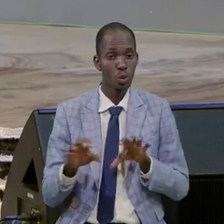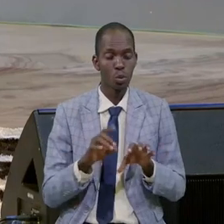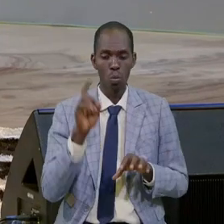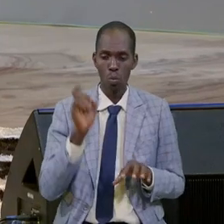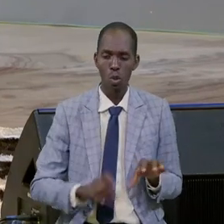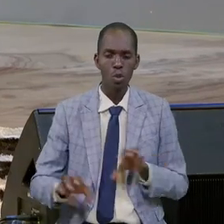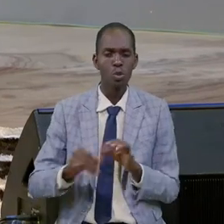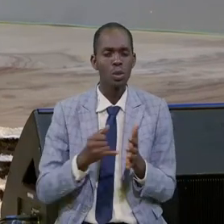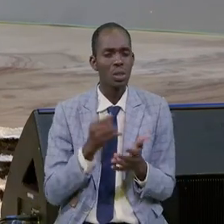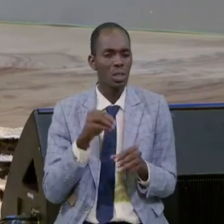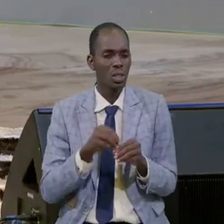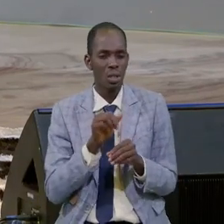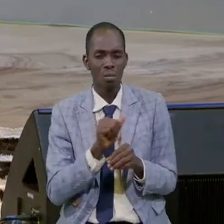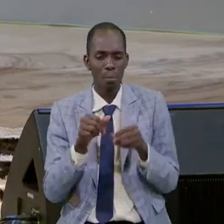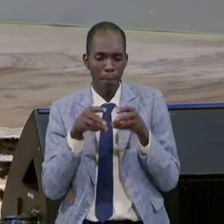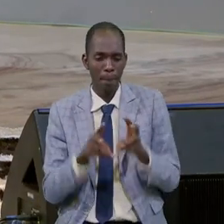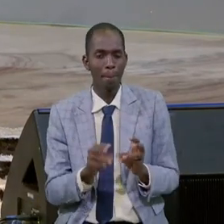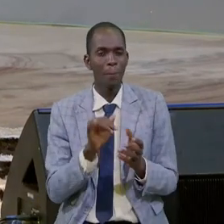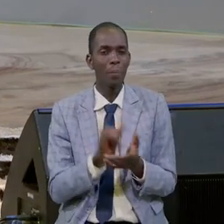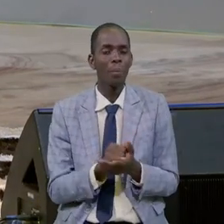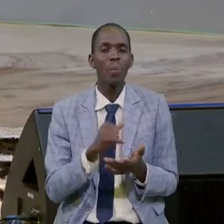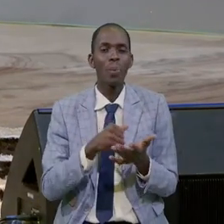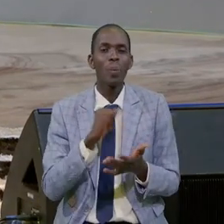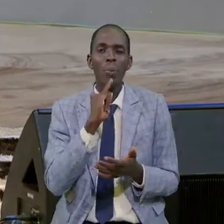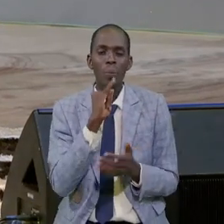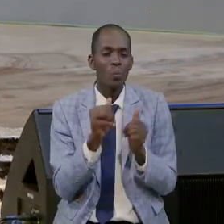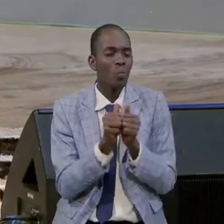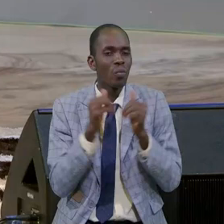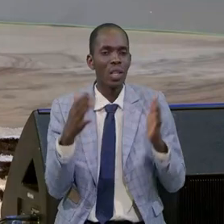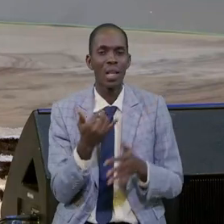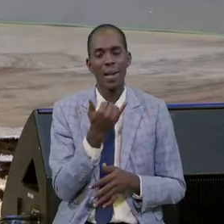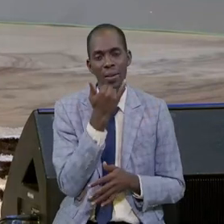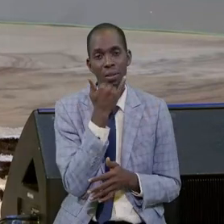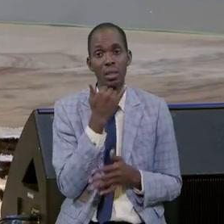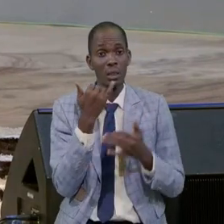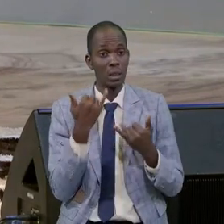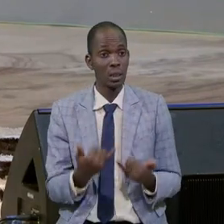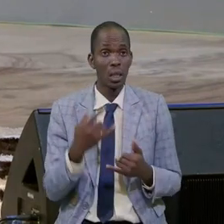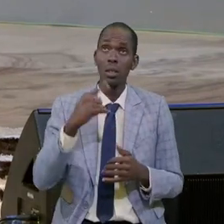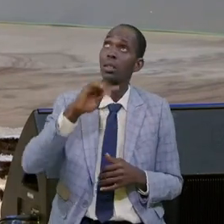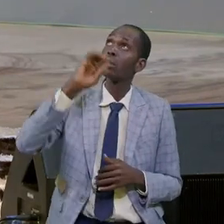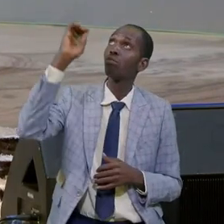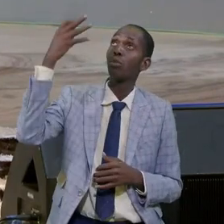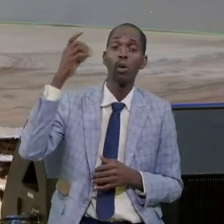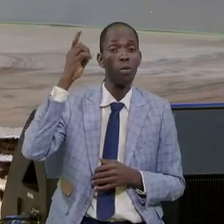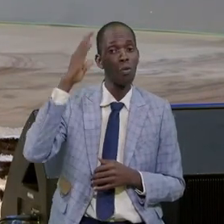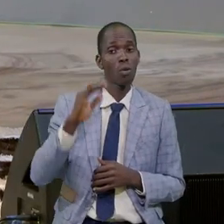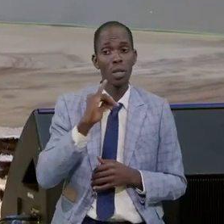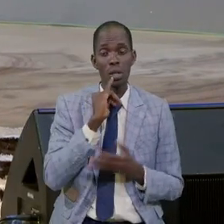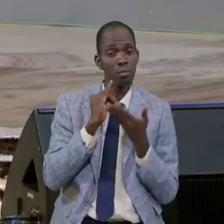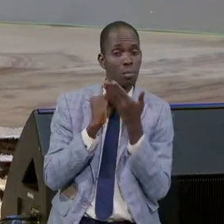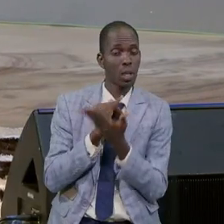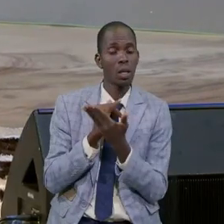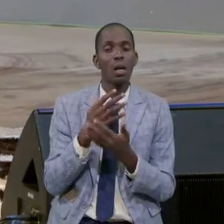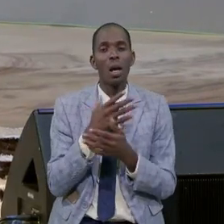le faire à telle enseigne que cela est sans nuisance. Par la grâce de